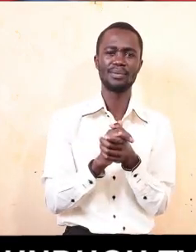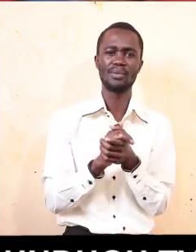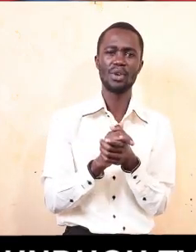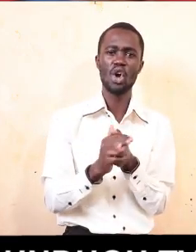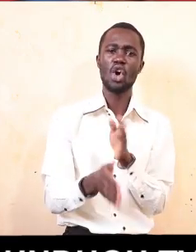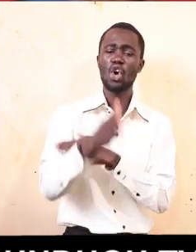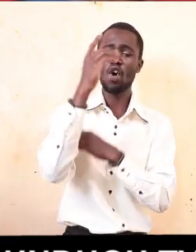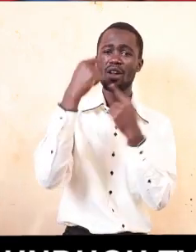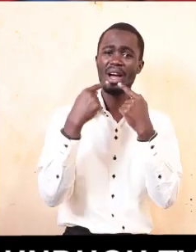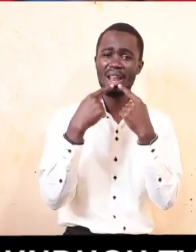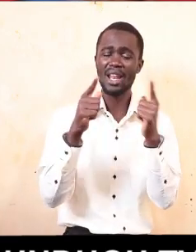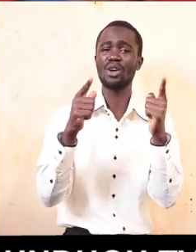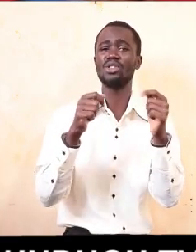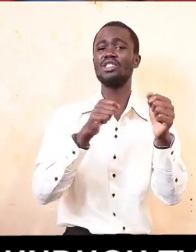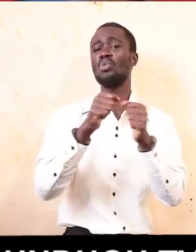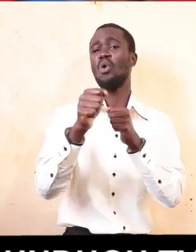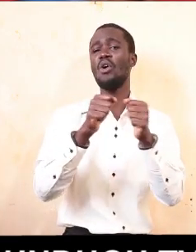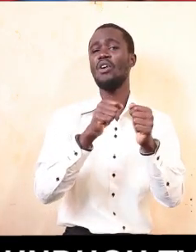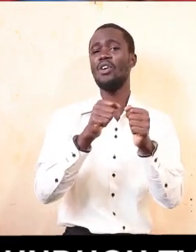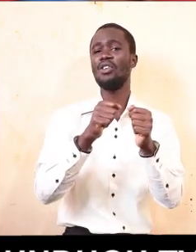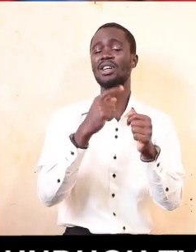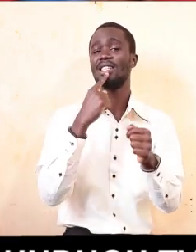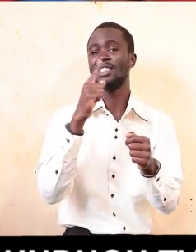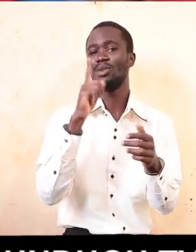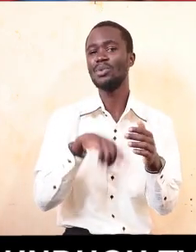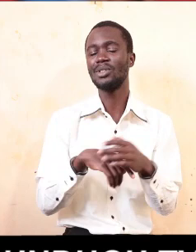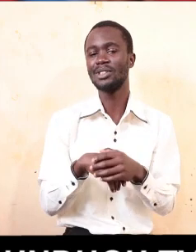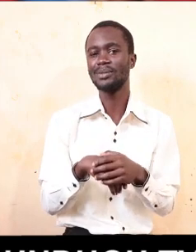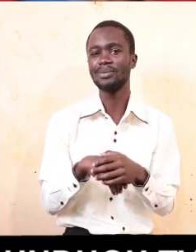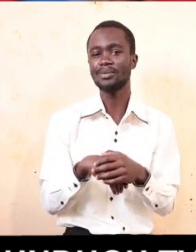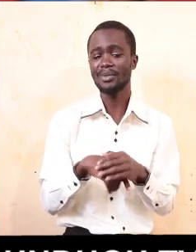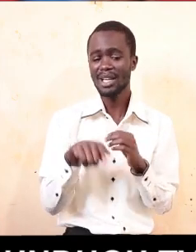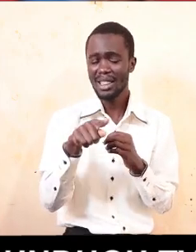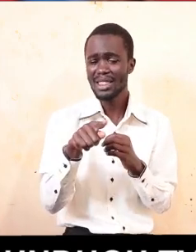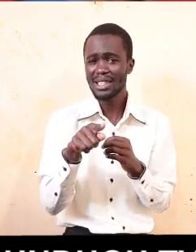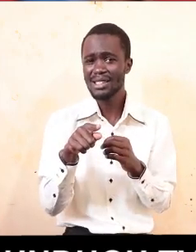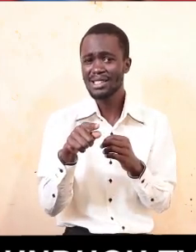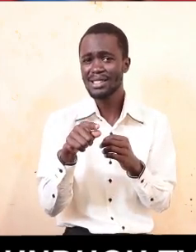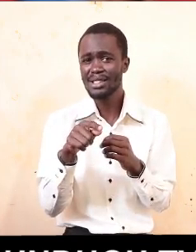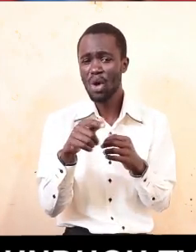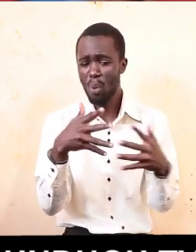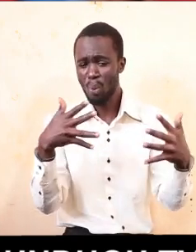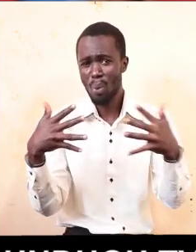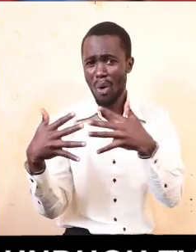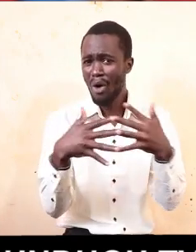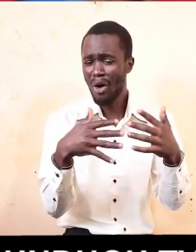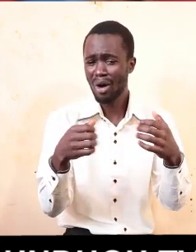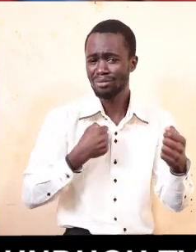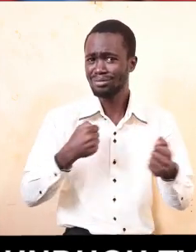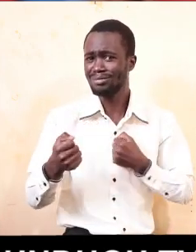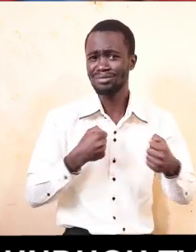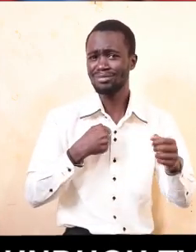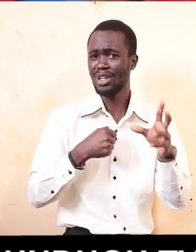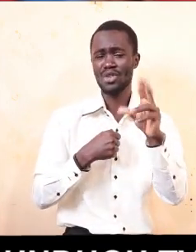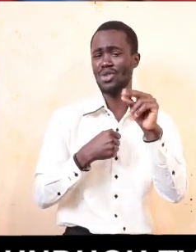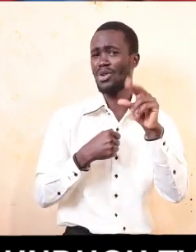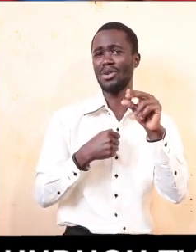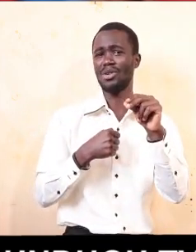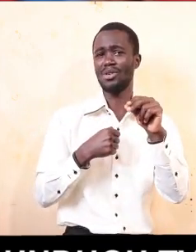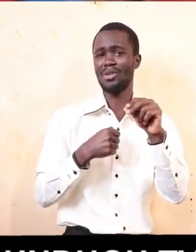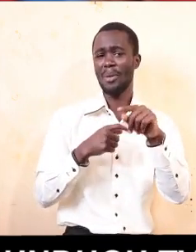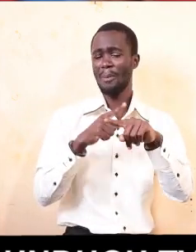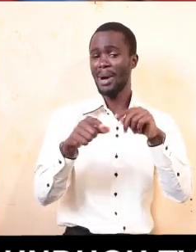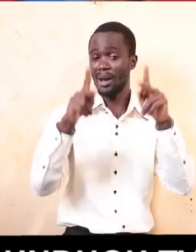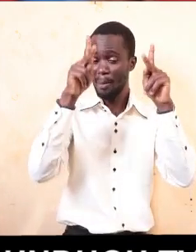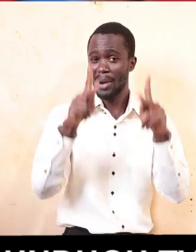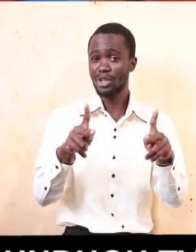Mungu anatangaza vita. Na anasema hii vita sio ya gorila, hapana. Ni ya mtu mwenye uwezo na